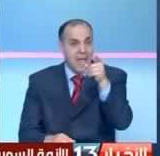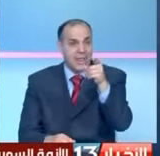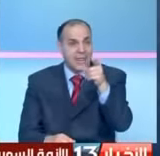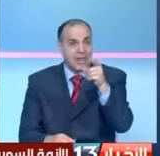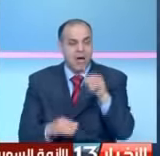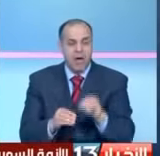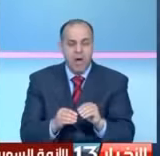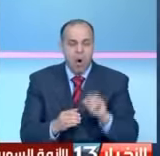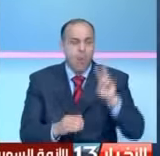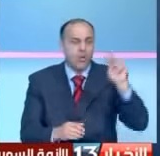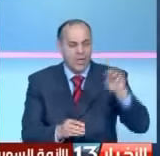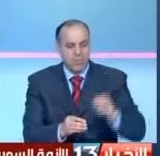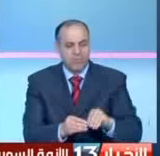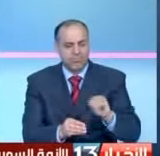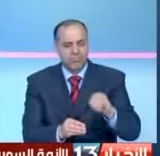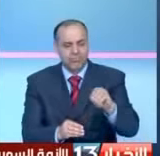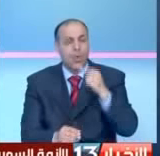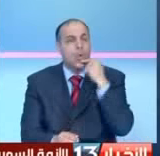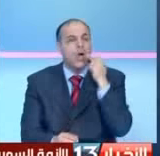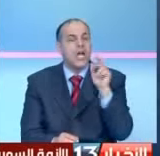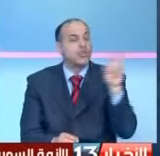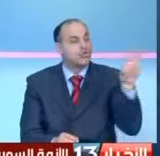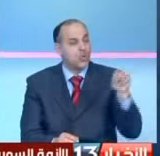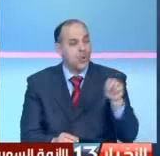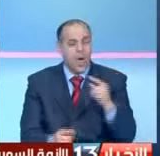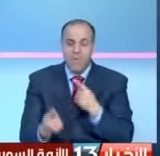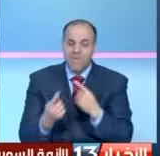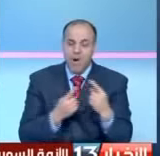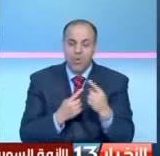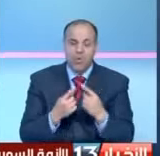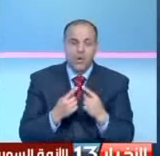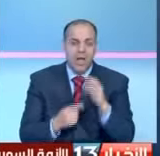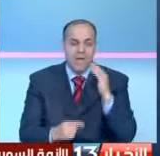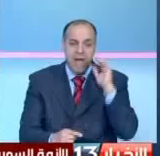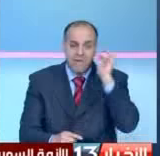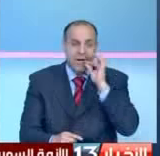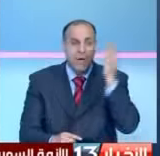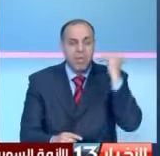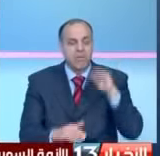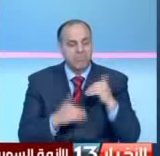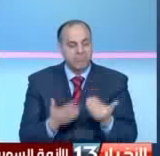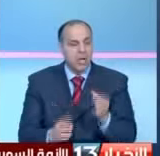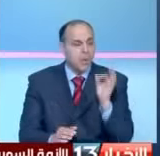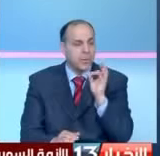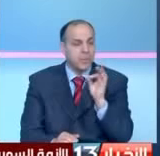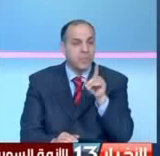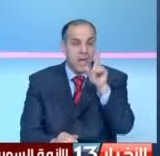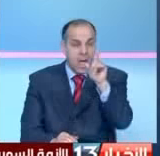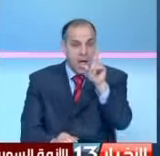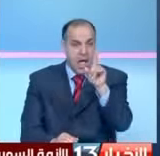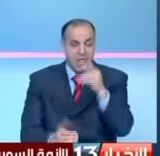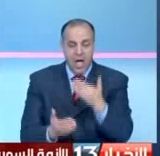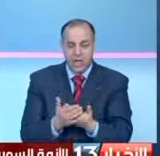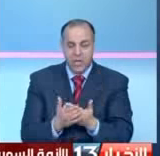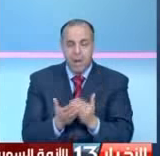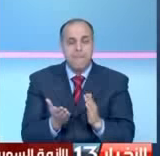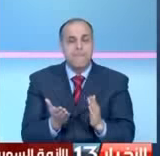بمماطلة الأمم المتحدة في إجراء أي جولات من المفاوضات منذ أفريل الماضي، وفي إشارة إلى مشروع الدستور